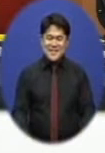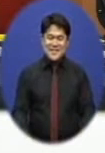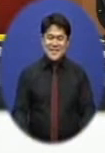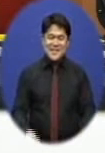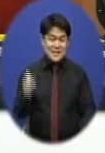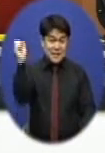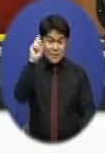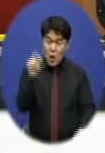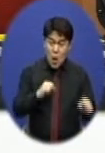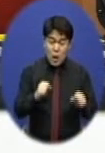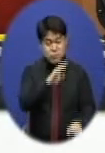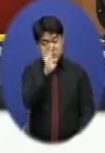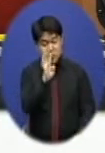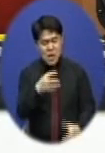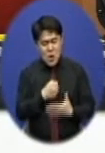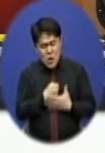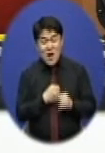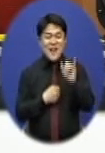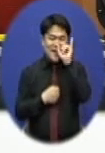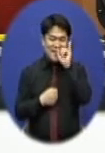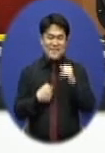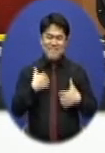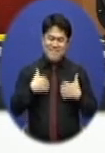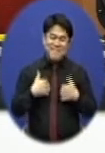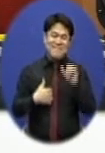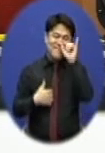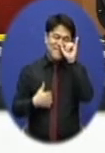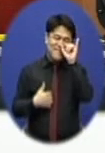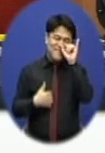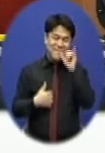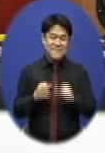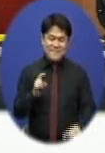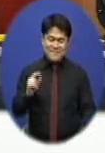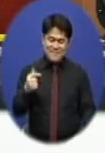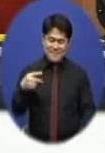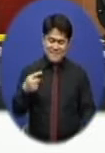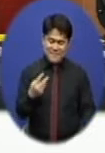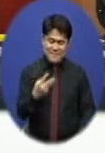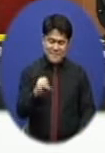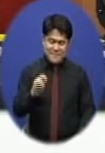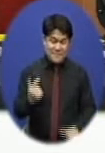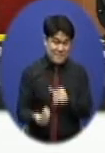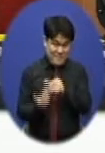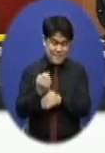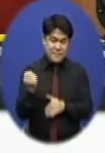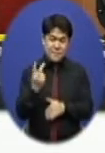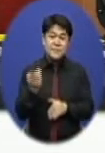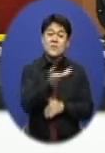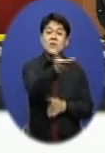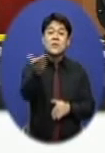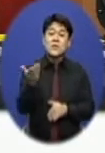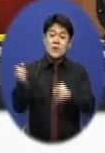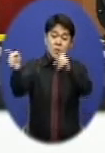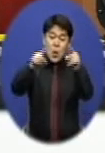얼루 튈지 모르죠. 네. 그래서 긴장도 하고 그래서 즐겁기도 하고 엔돌핀도 생기고 긴장도 네. 되고 또 여러분들이